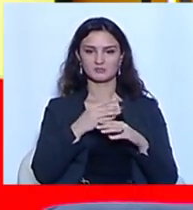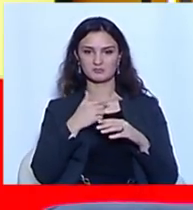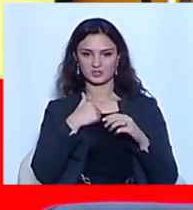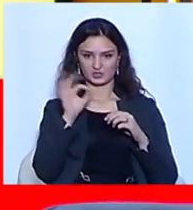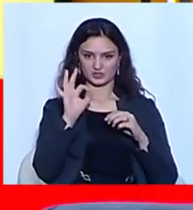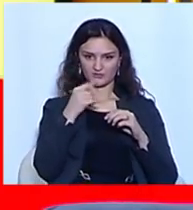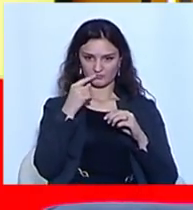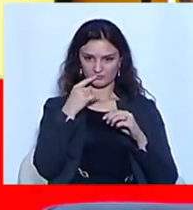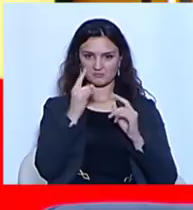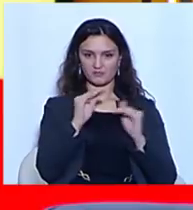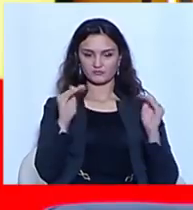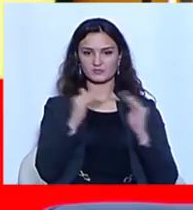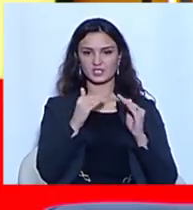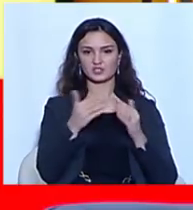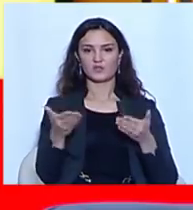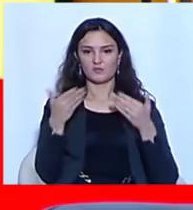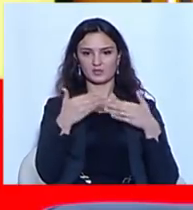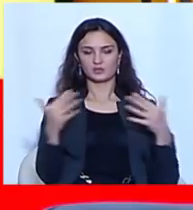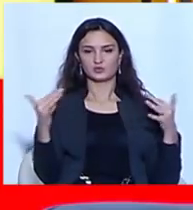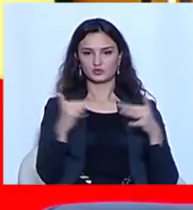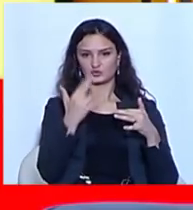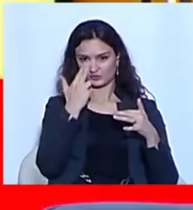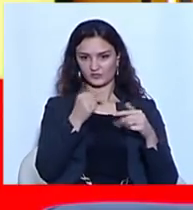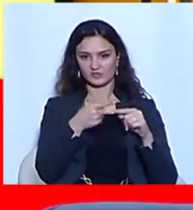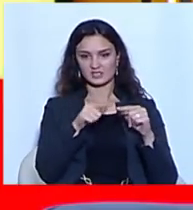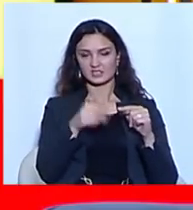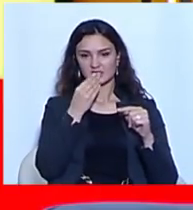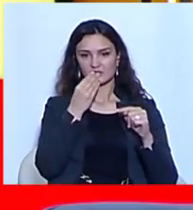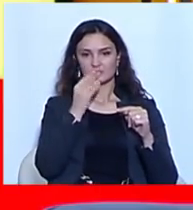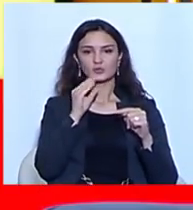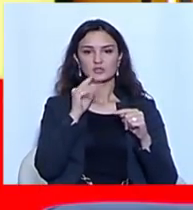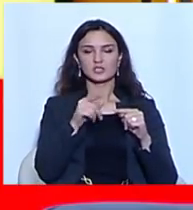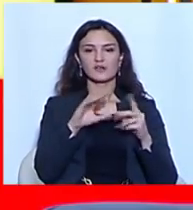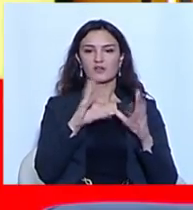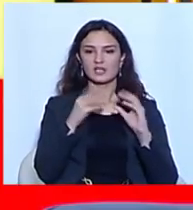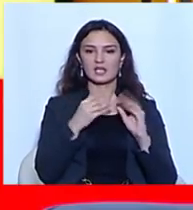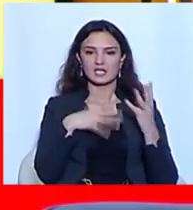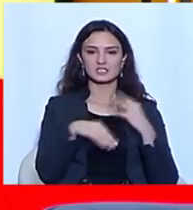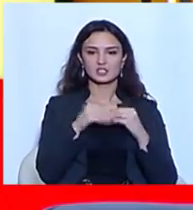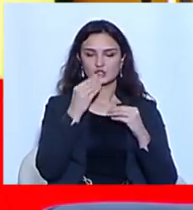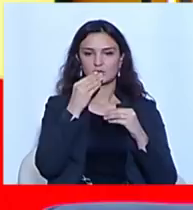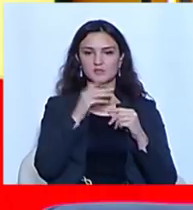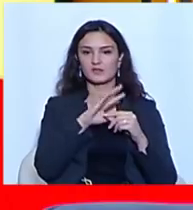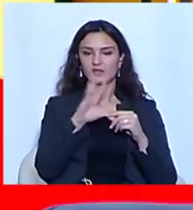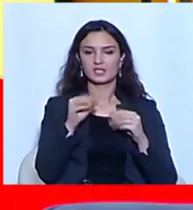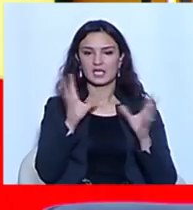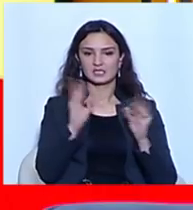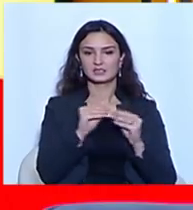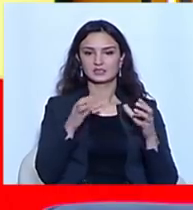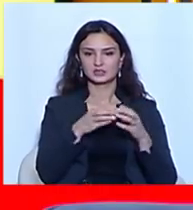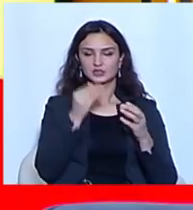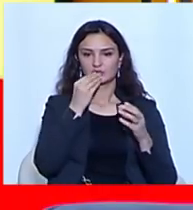ვამბობ, ბავშვები სახლში დავპატიჟოთ, შევაჩვიოთ ასეთ საკვებს, მაშინ როდესაც ყველა ერთად ჭამს და მე ეს ყველა